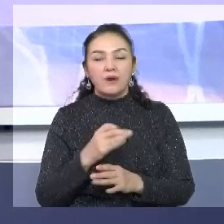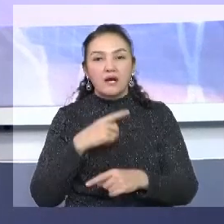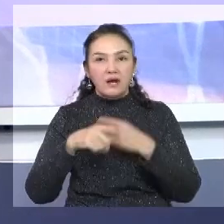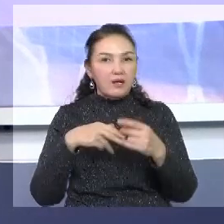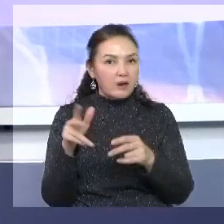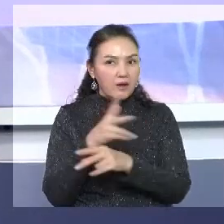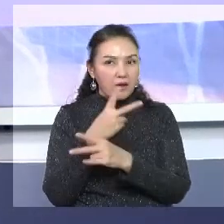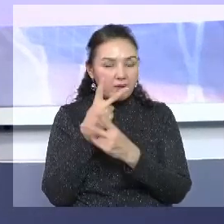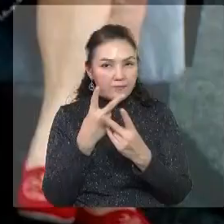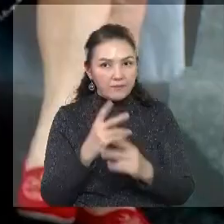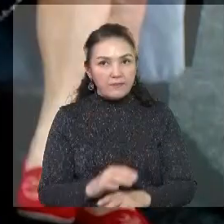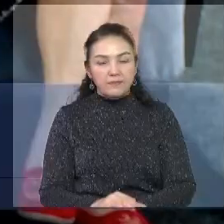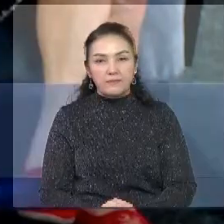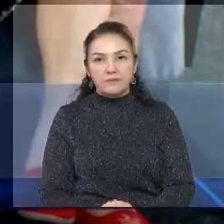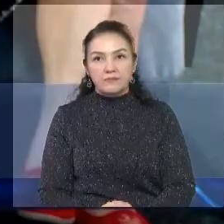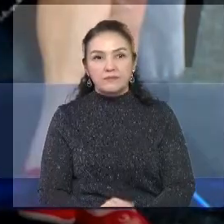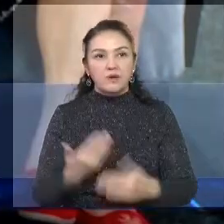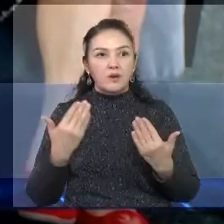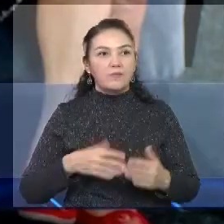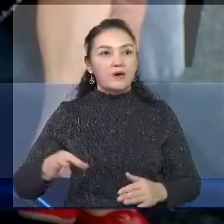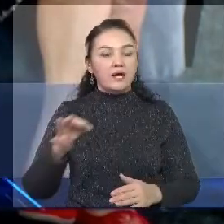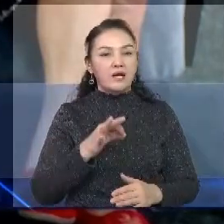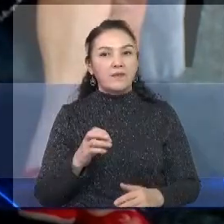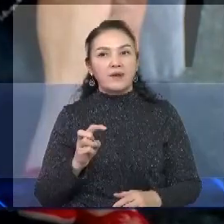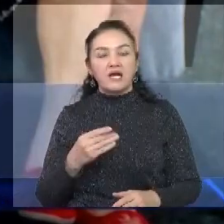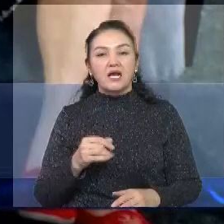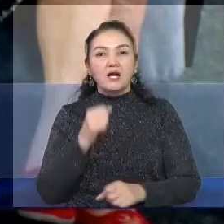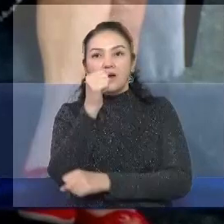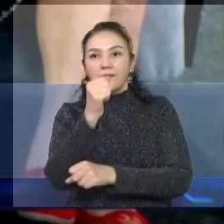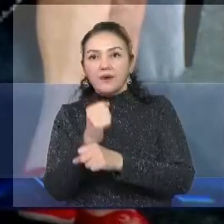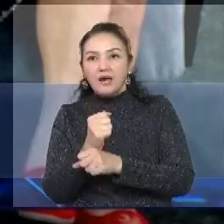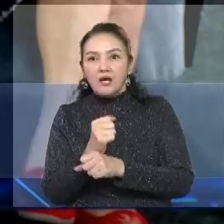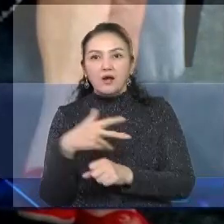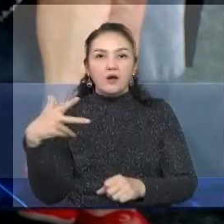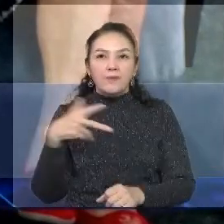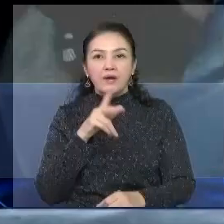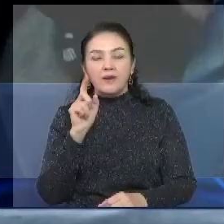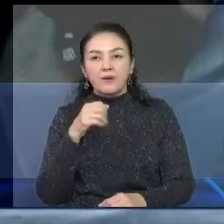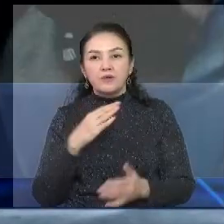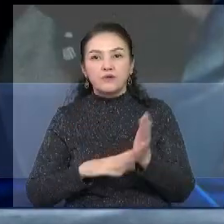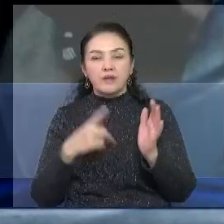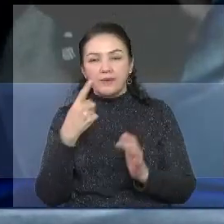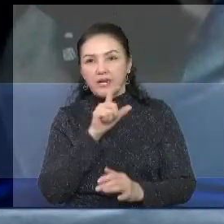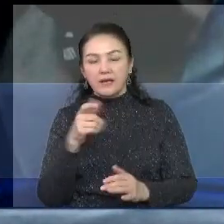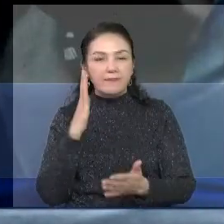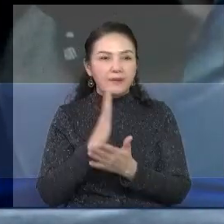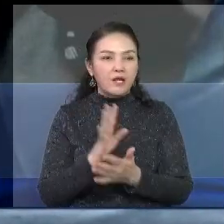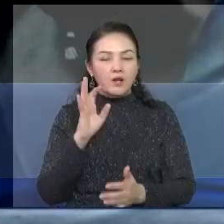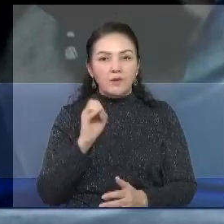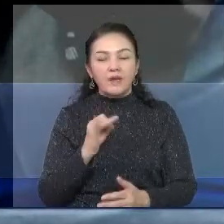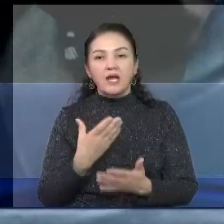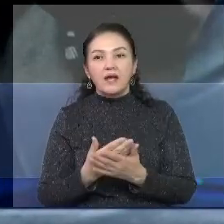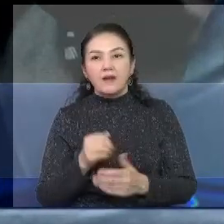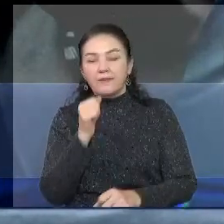келесі бейнематериалда. Бүгінде облысымызда әлеуметтік қызметтерге мұқтаж 3191 адам бар. Оларға 400-ге жуық